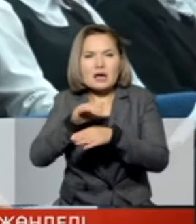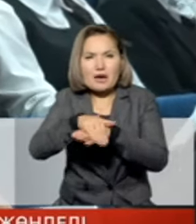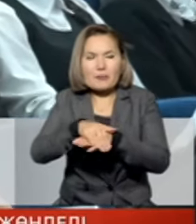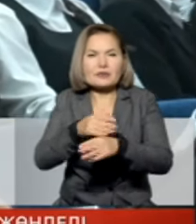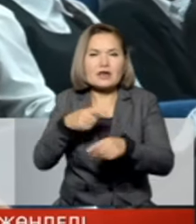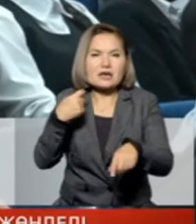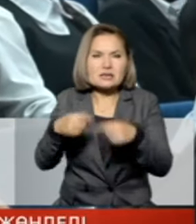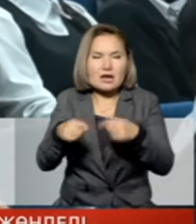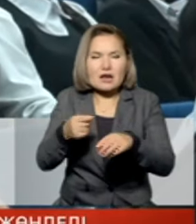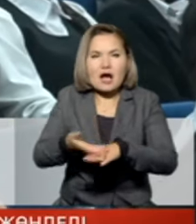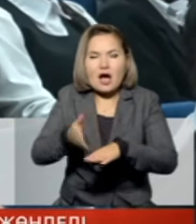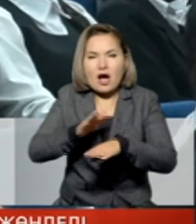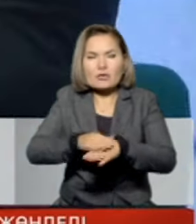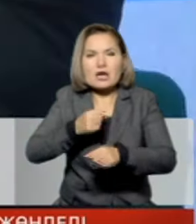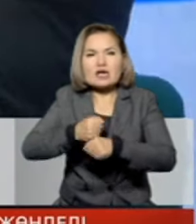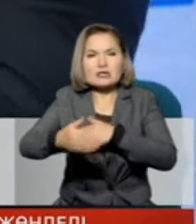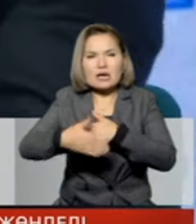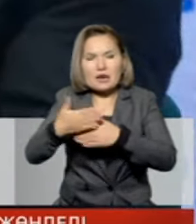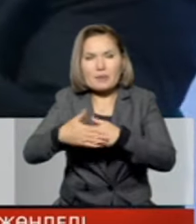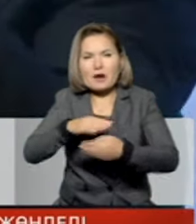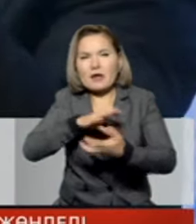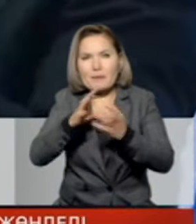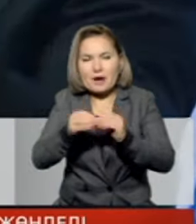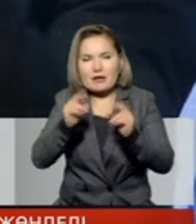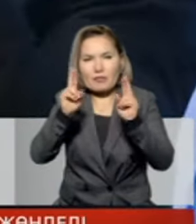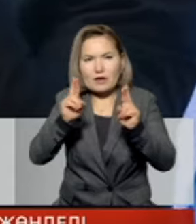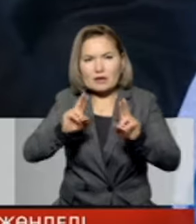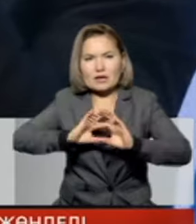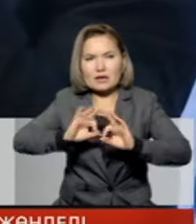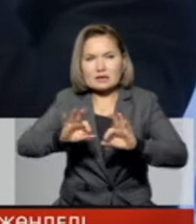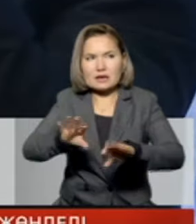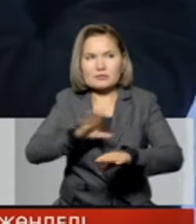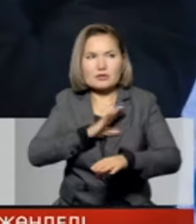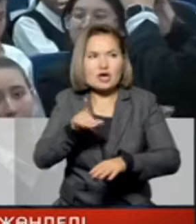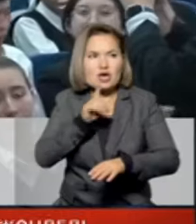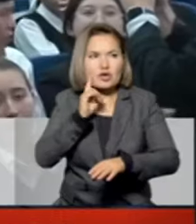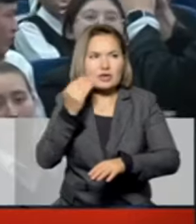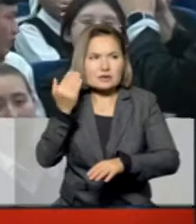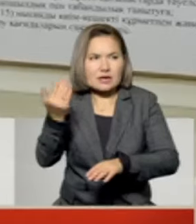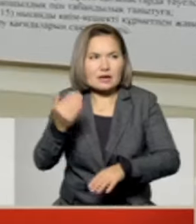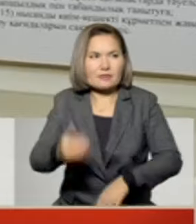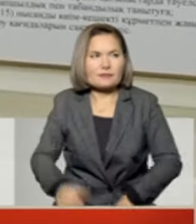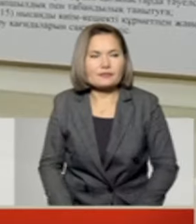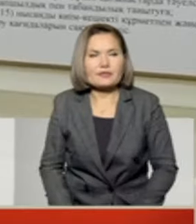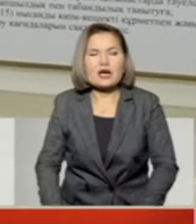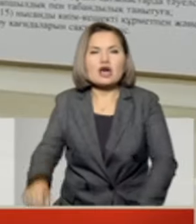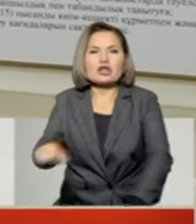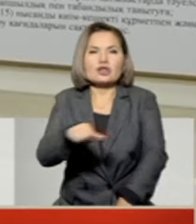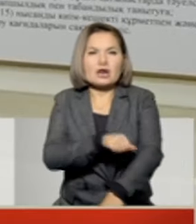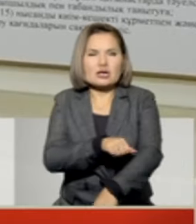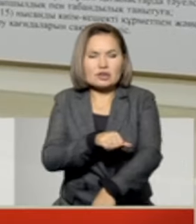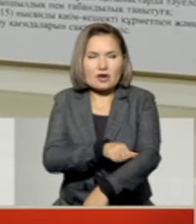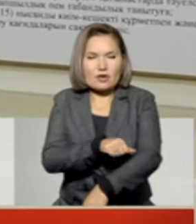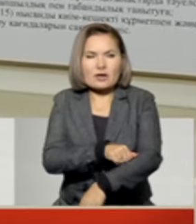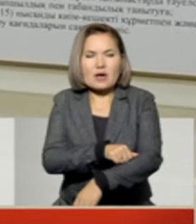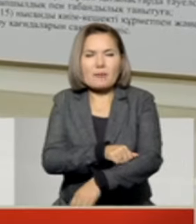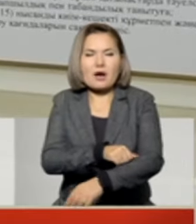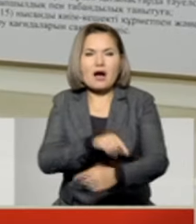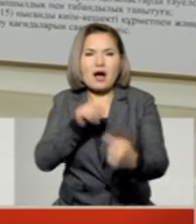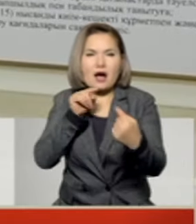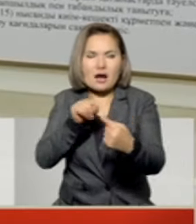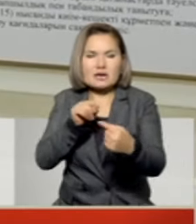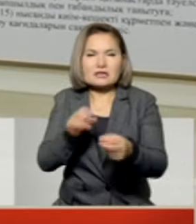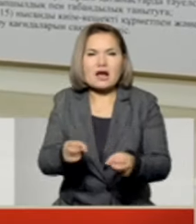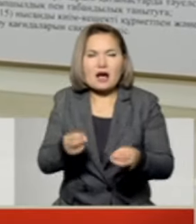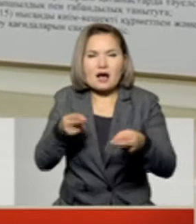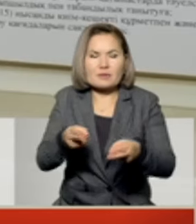және сатудың ауыр салдары мен жазасы туралы түсініктеме берді. Нашақорлыққа қарсы қылмыстар бойынша осы